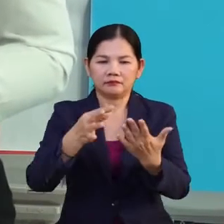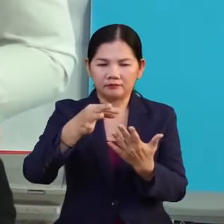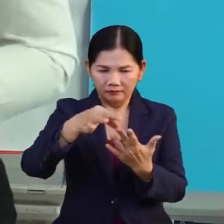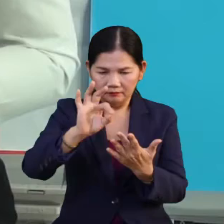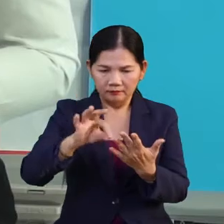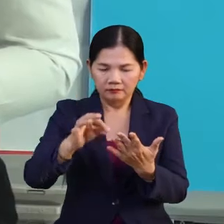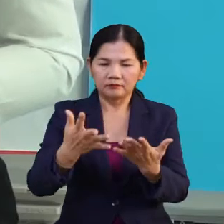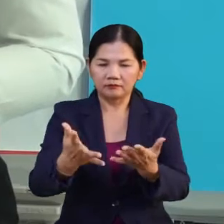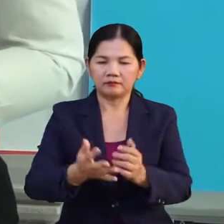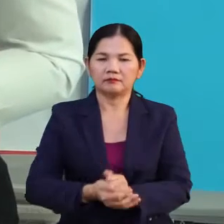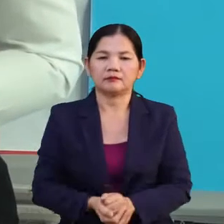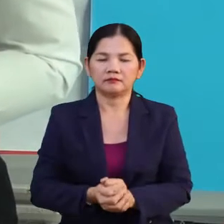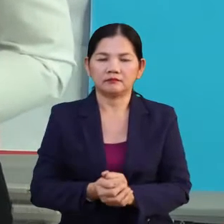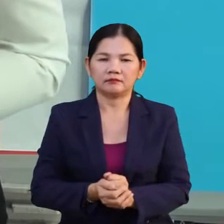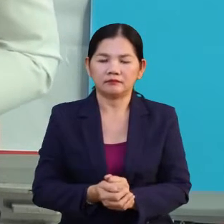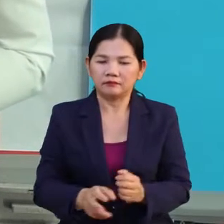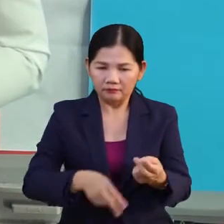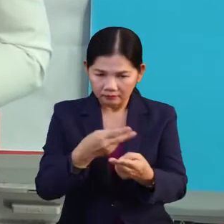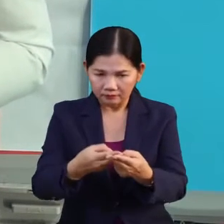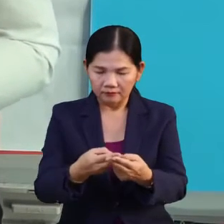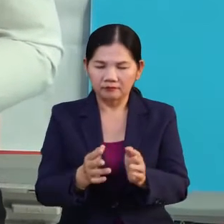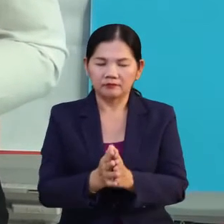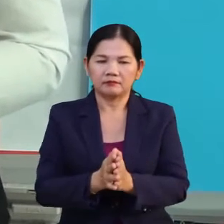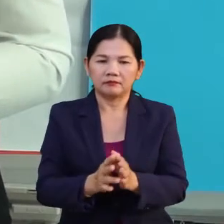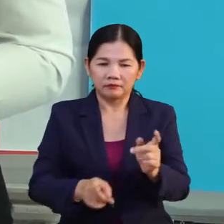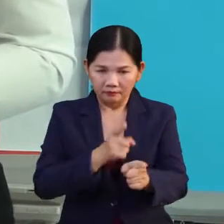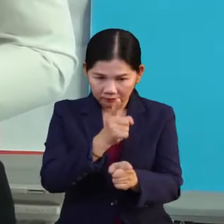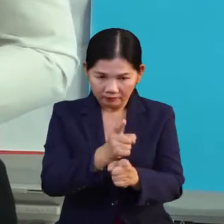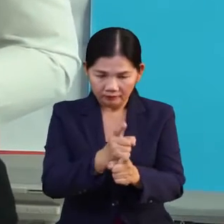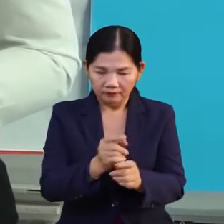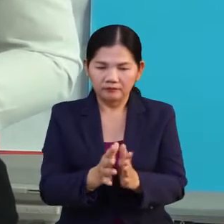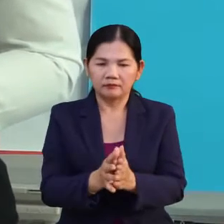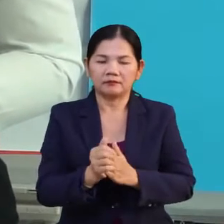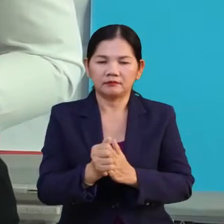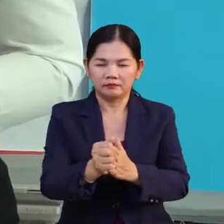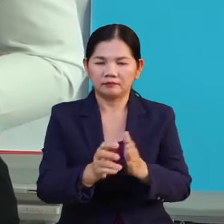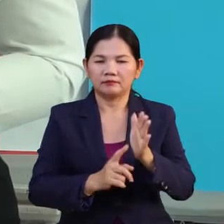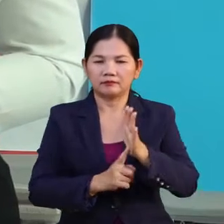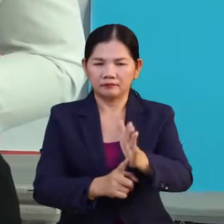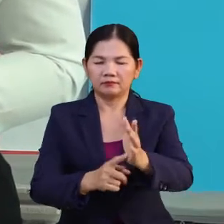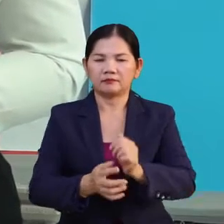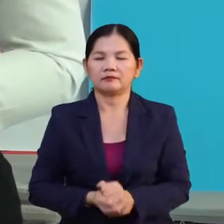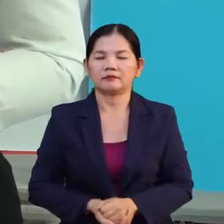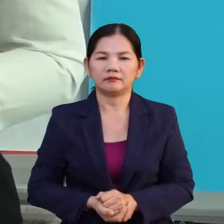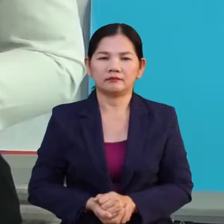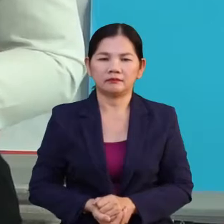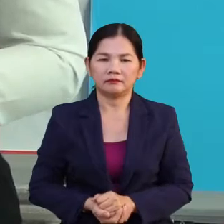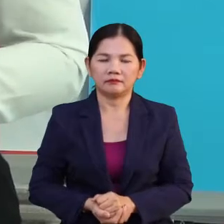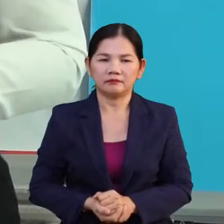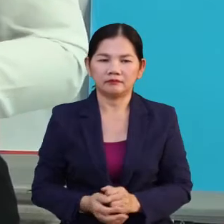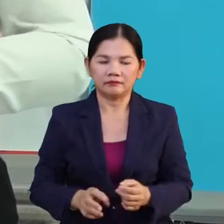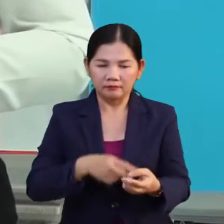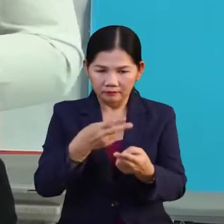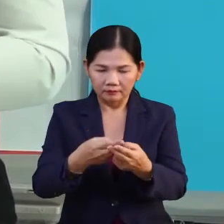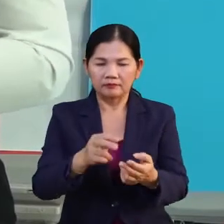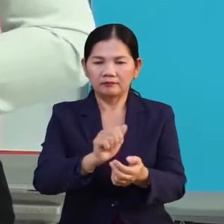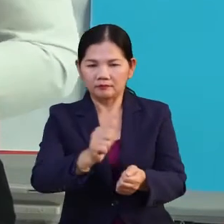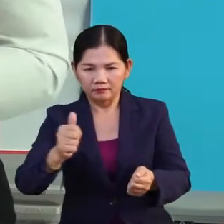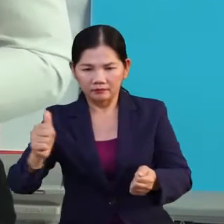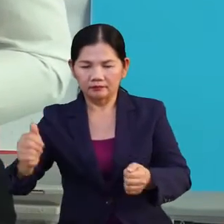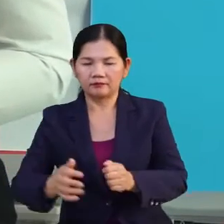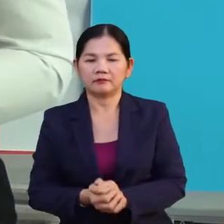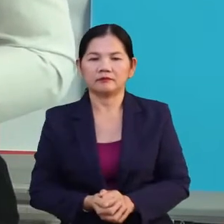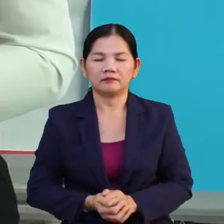ស់កូនទាំងអស់គ្នាថាតើការឆ្លើយរបស់កូននោះត្រឹមត្រូវដោយអ្វីដែលអ្នកគ្រូបង្ហាញដែរឬទេចាឬក៏មានចំណុចអីផ្សេងផ្សេងលើ